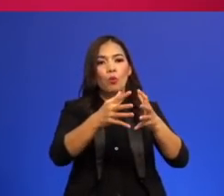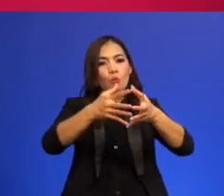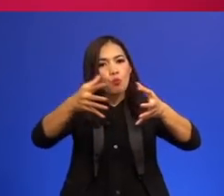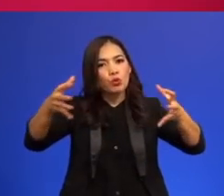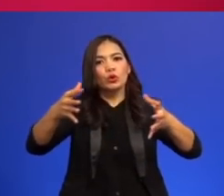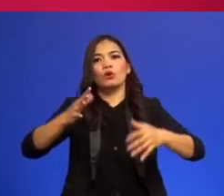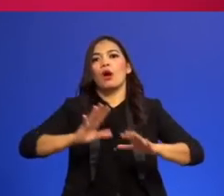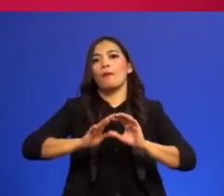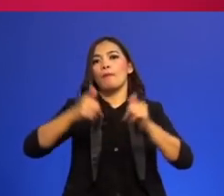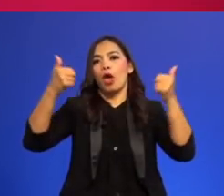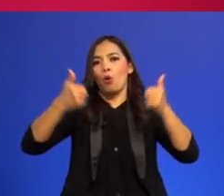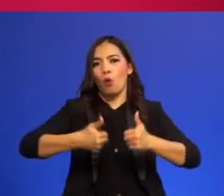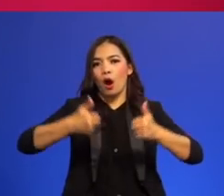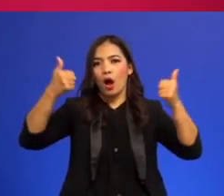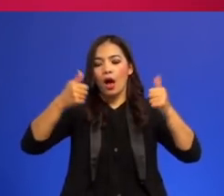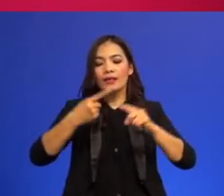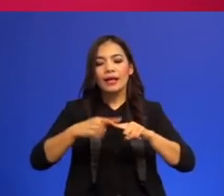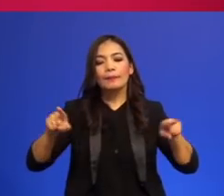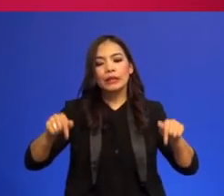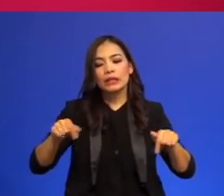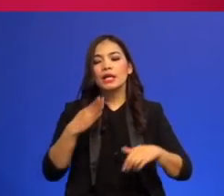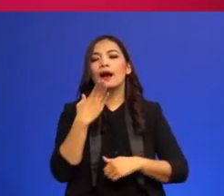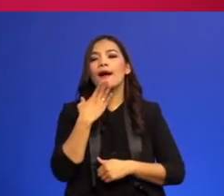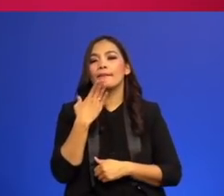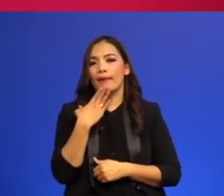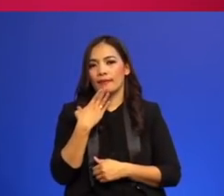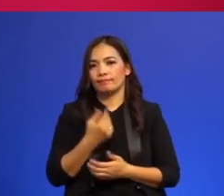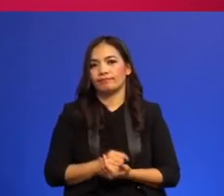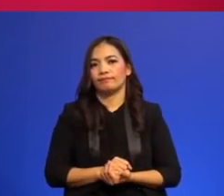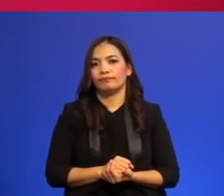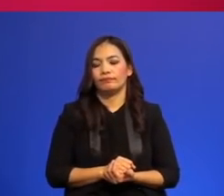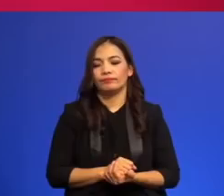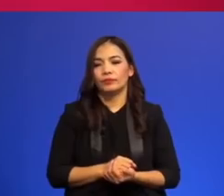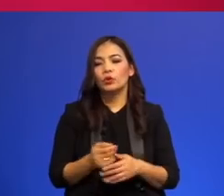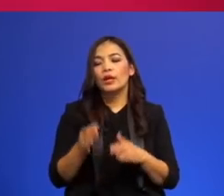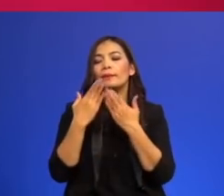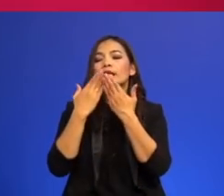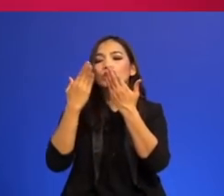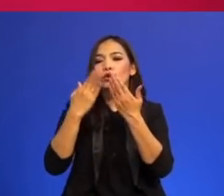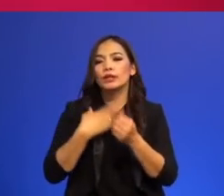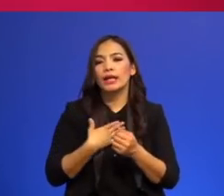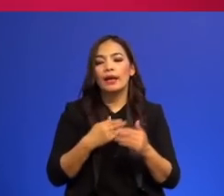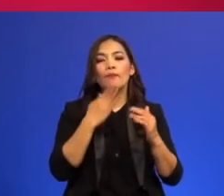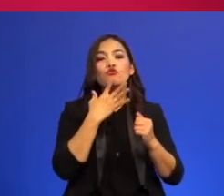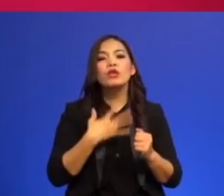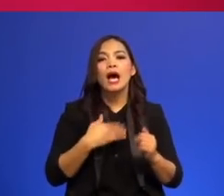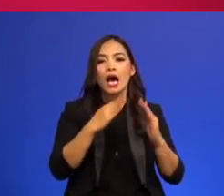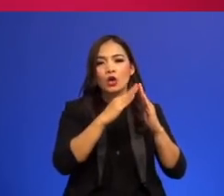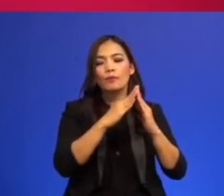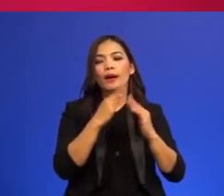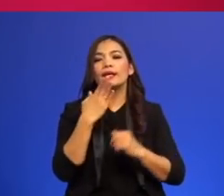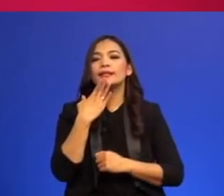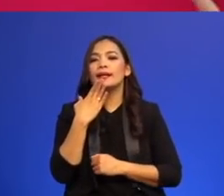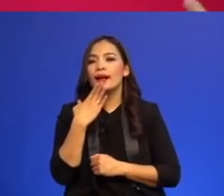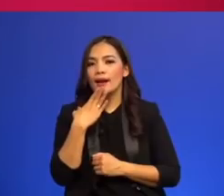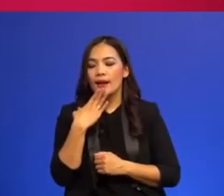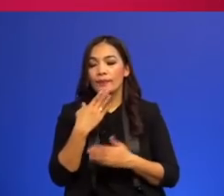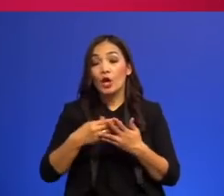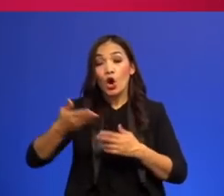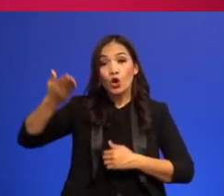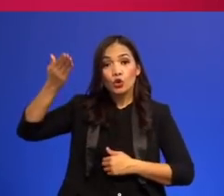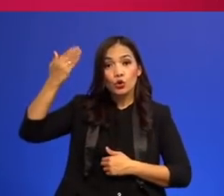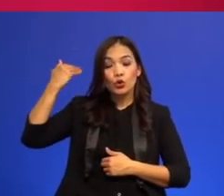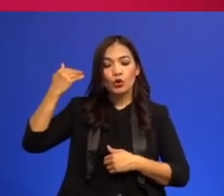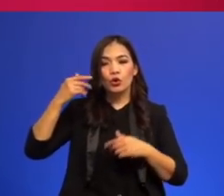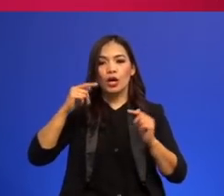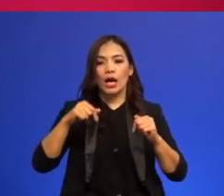Enggak, sudah terbiasa hidup dengan cara begitu ya. Sudah bersyukur, saudara, bersyukur. Dulu kalau saya lihat